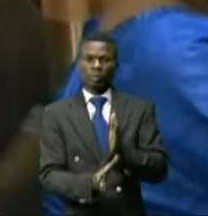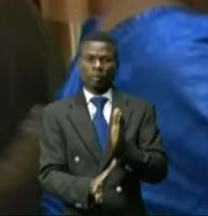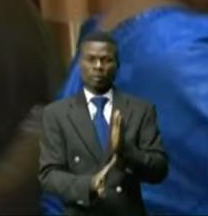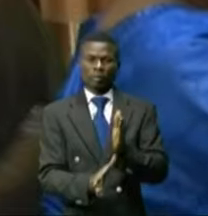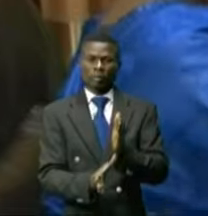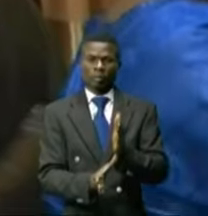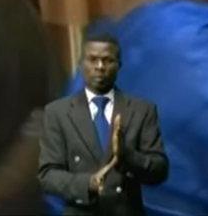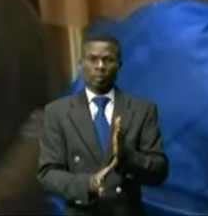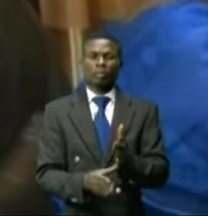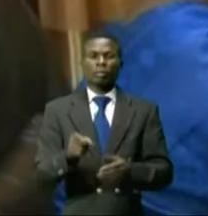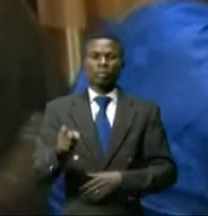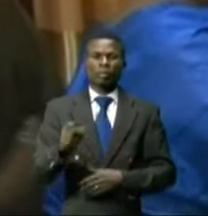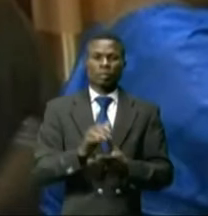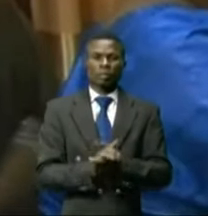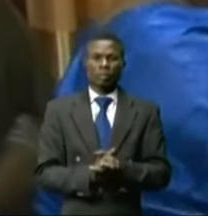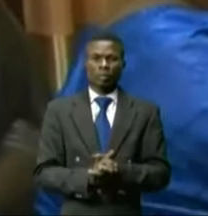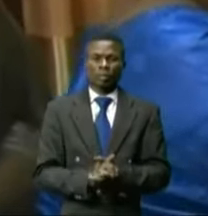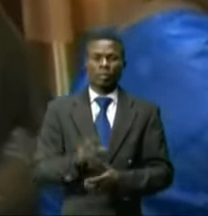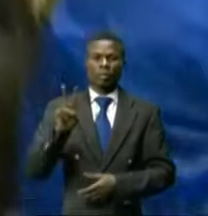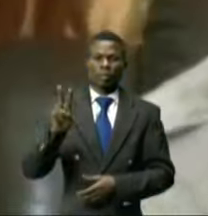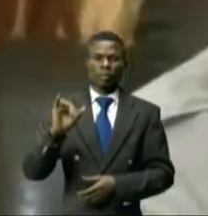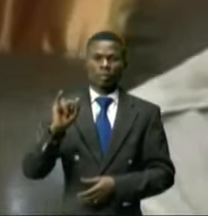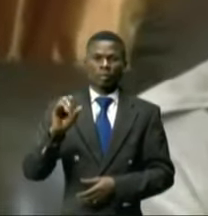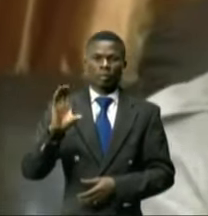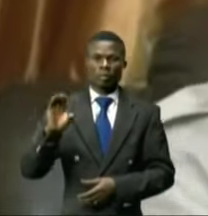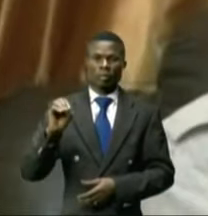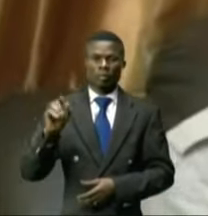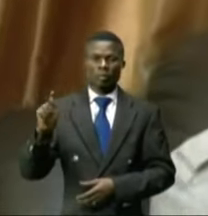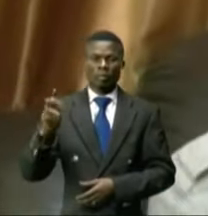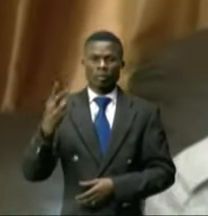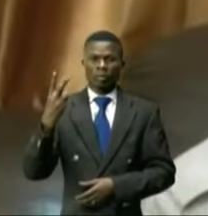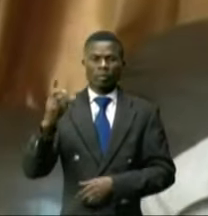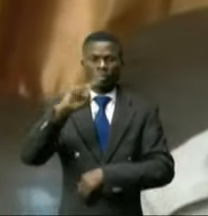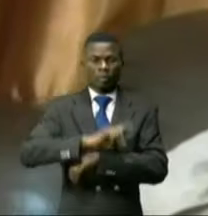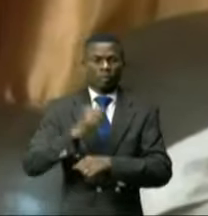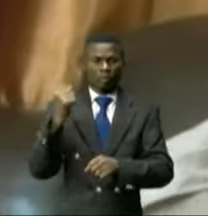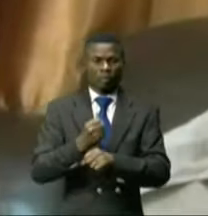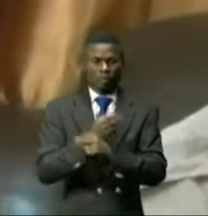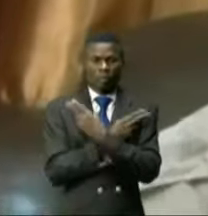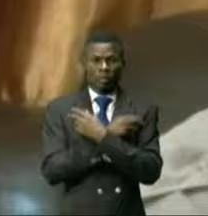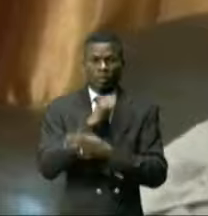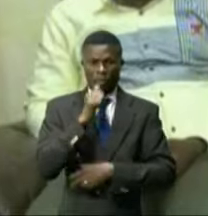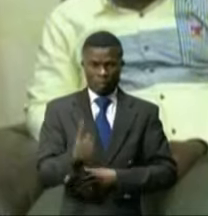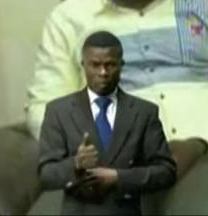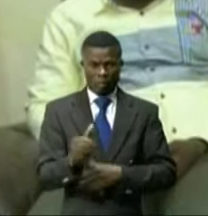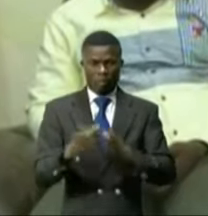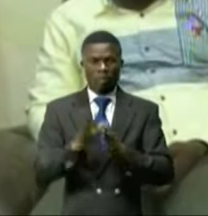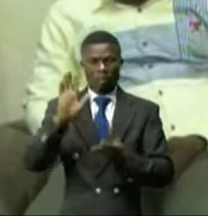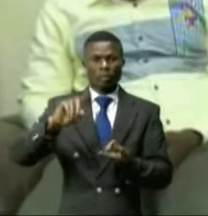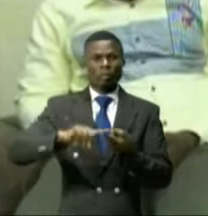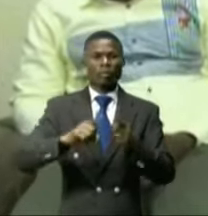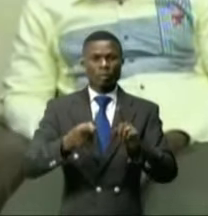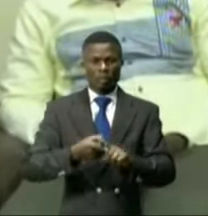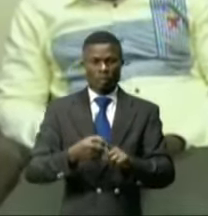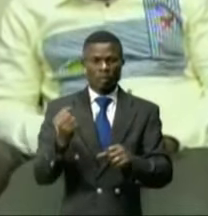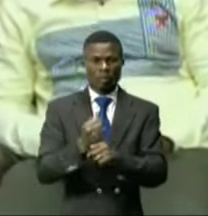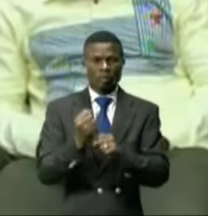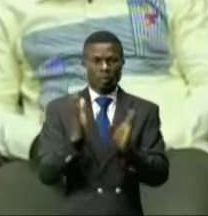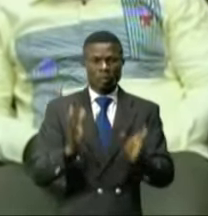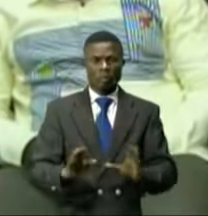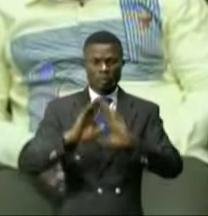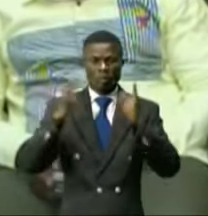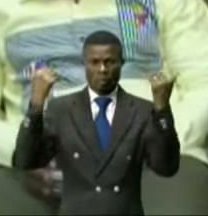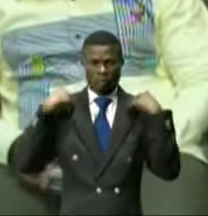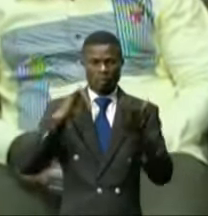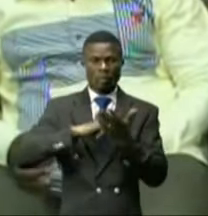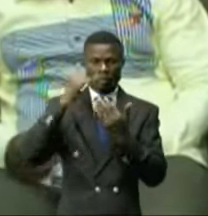Julie Kalengakabongo, Victor Tumbachikela a eu 2 jours de travail sans répit avec ses collaborateurs et les chefs des projets